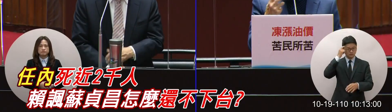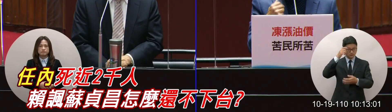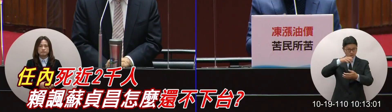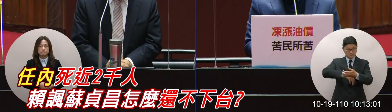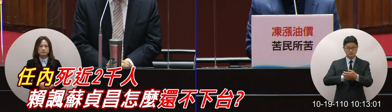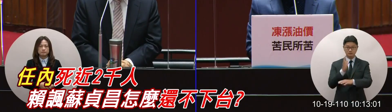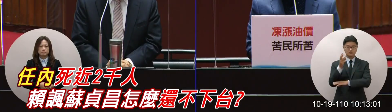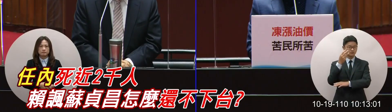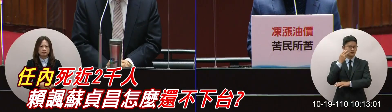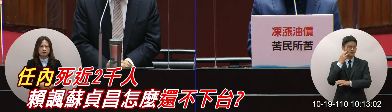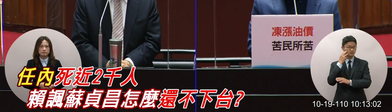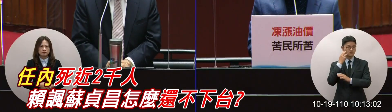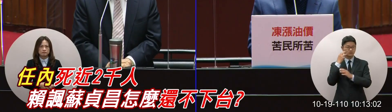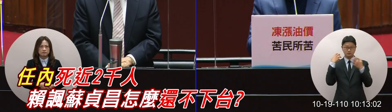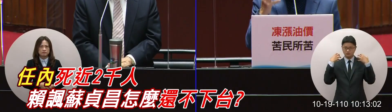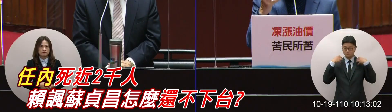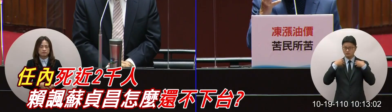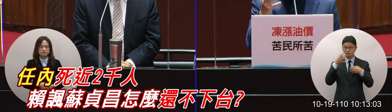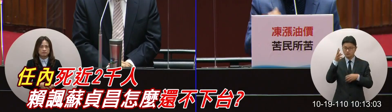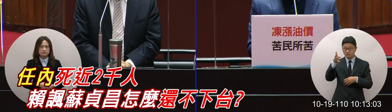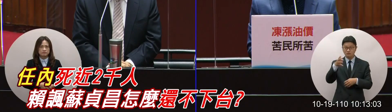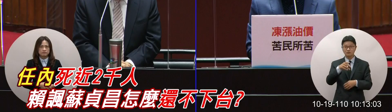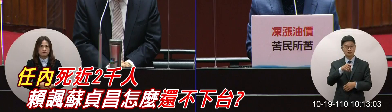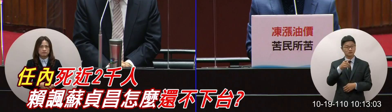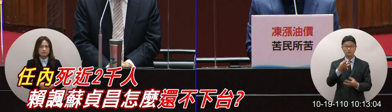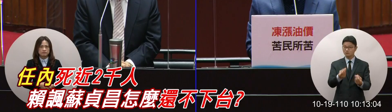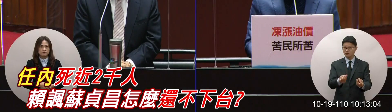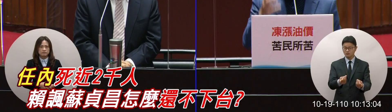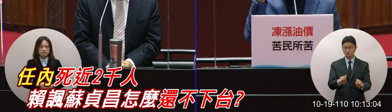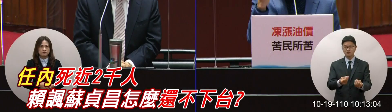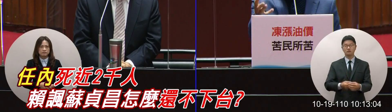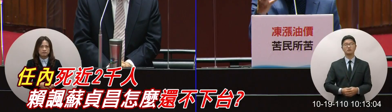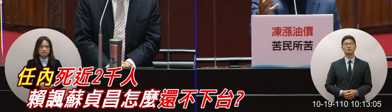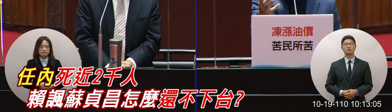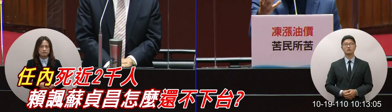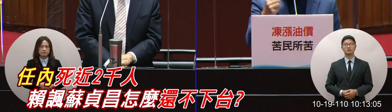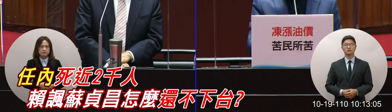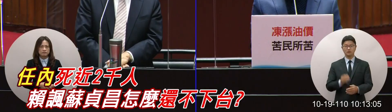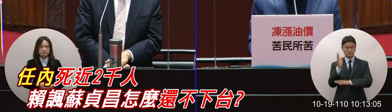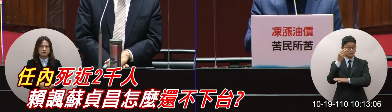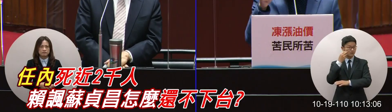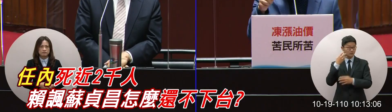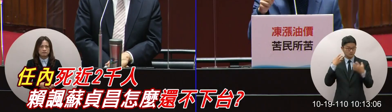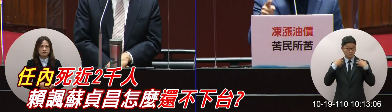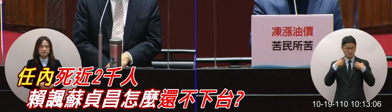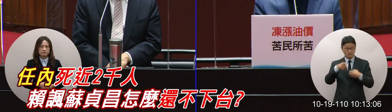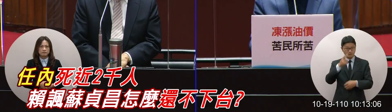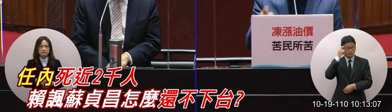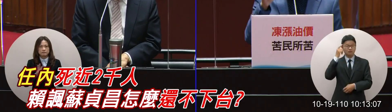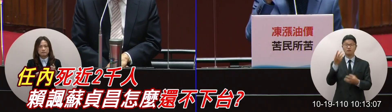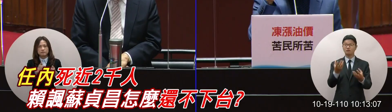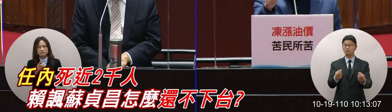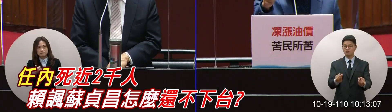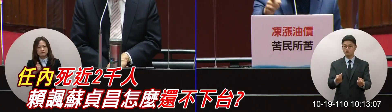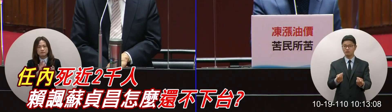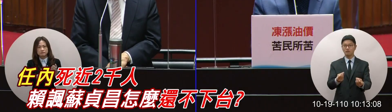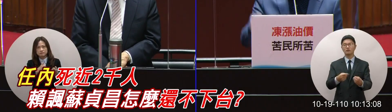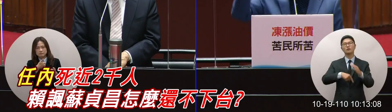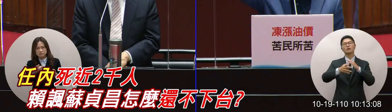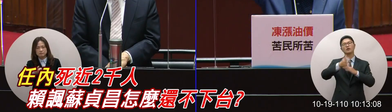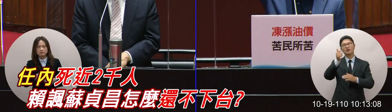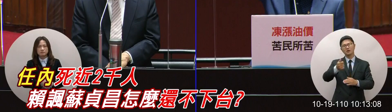责任这个事情就对了啦，没有政治责任就对了啦，没有政治责任就对了。院长，我跟你上一